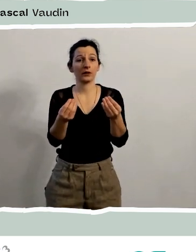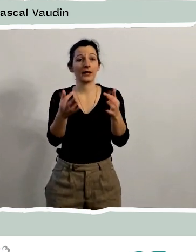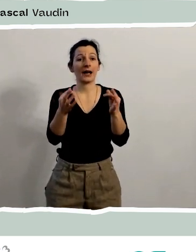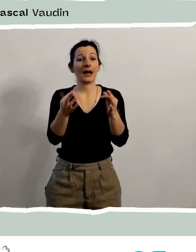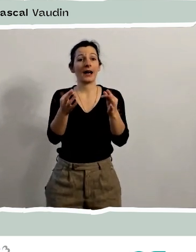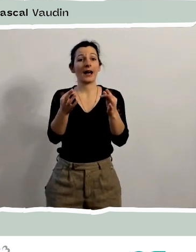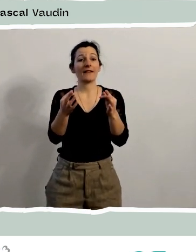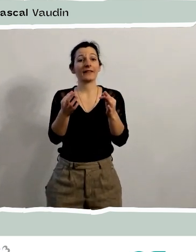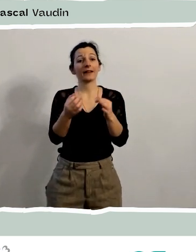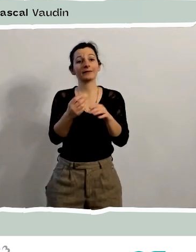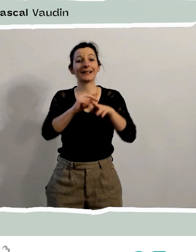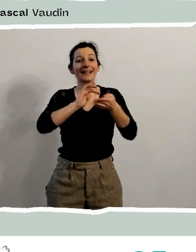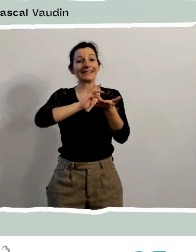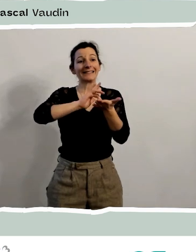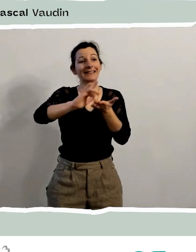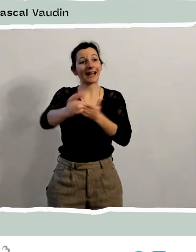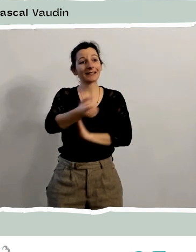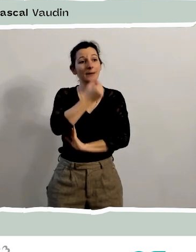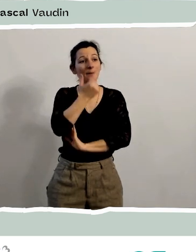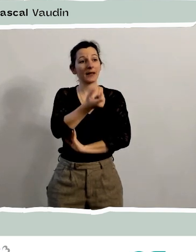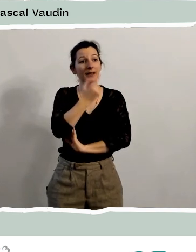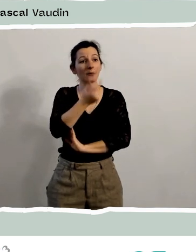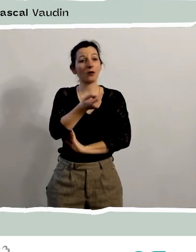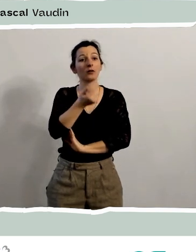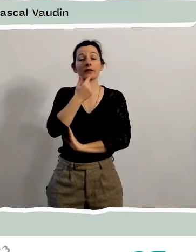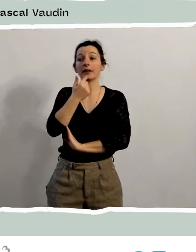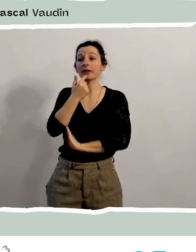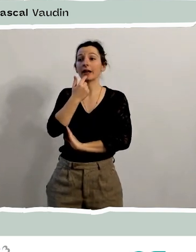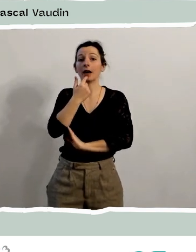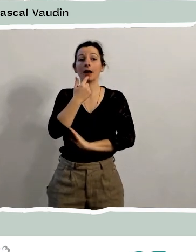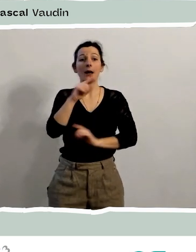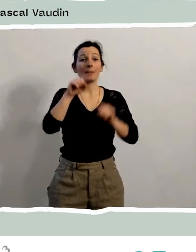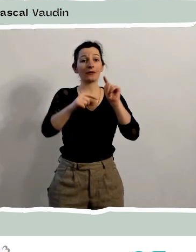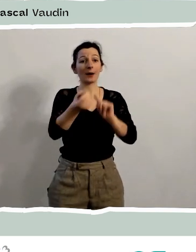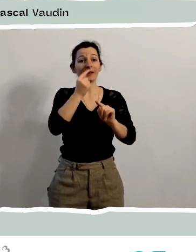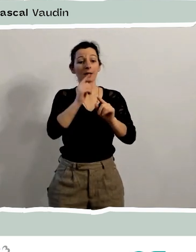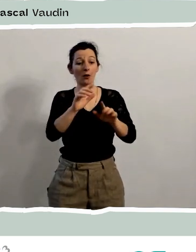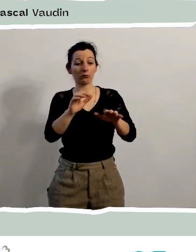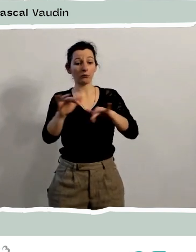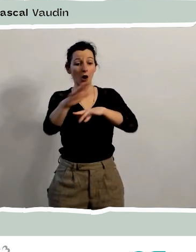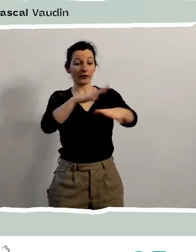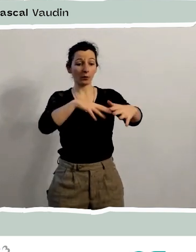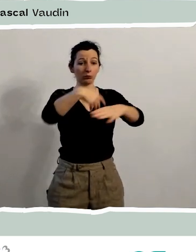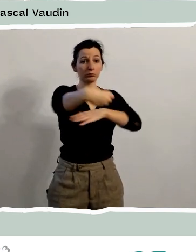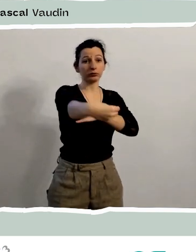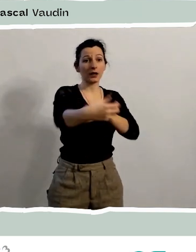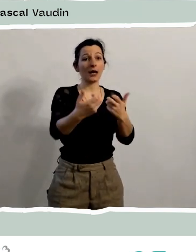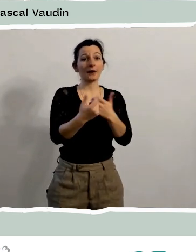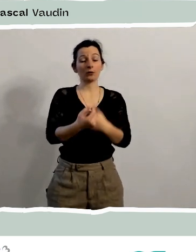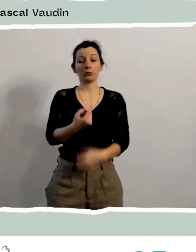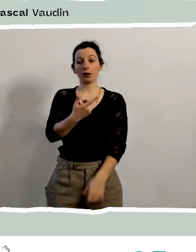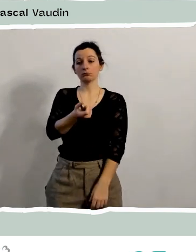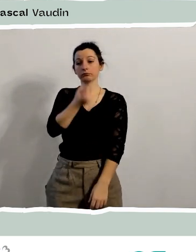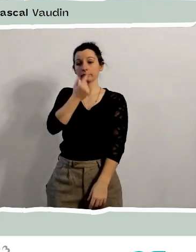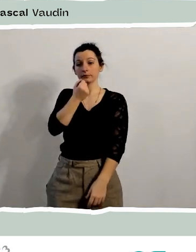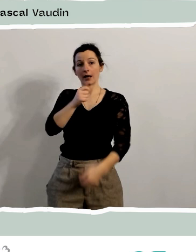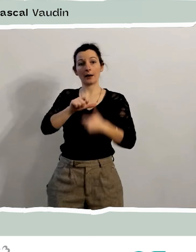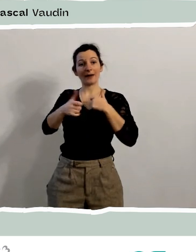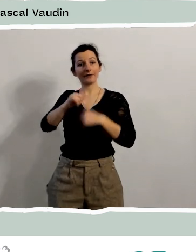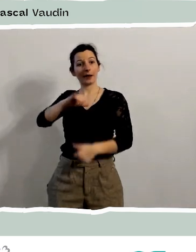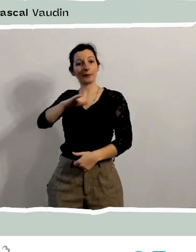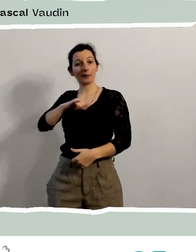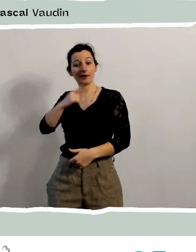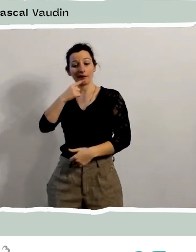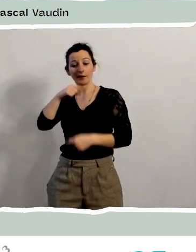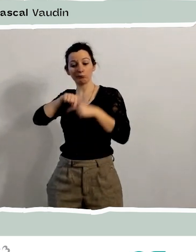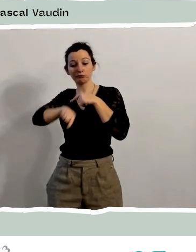résidus médicamenteux. C'est-à-dire ce sont les médicaments que l'on rejette dans l'environnement, que l'on prend, qui sont rejetés par les urines, les fesses, qui